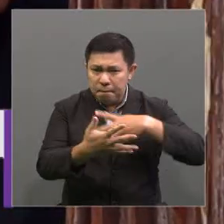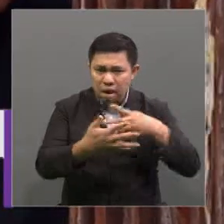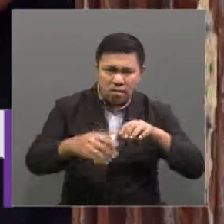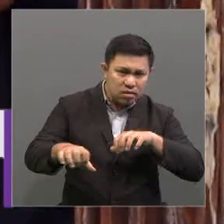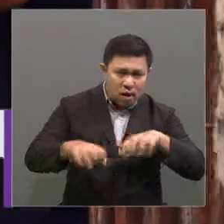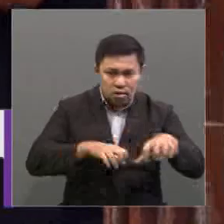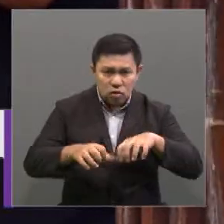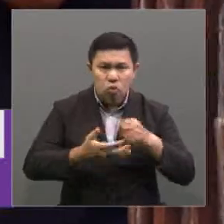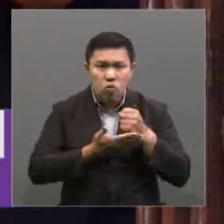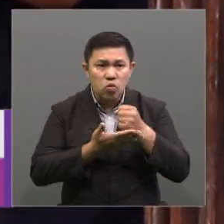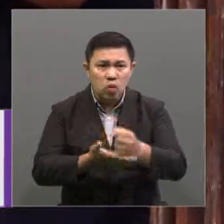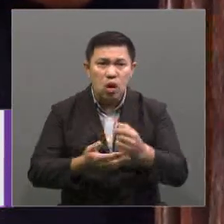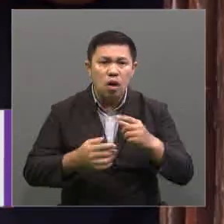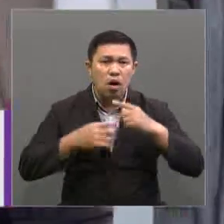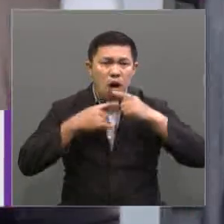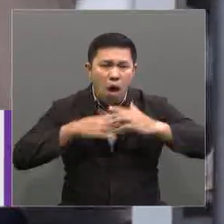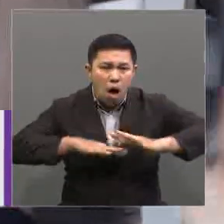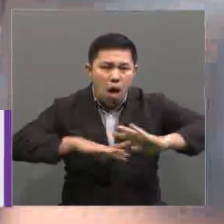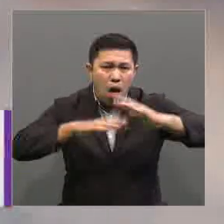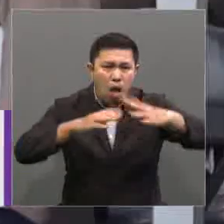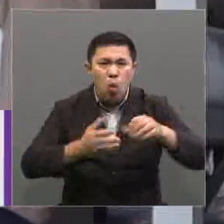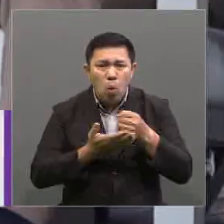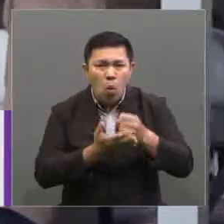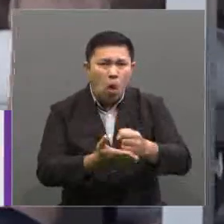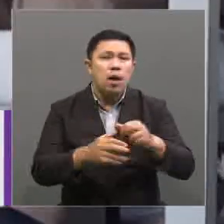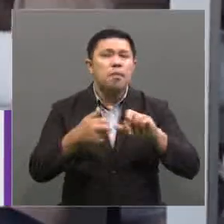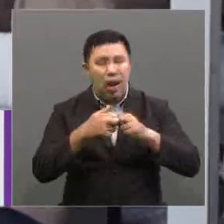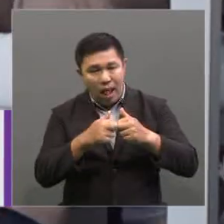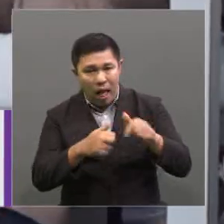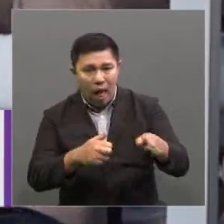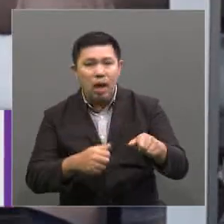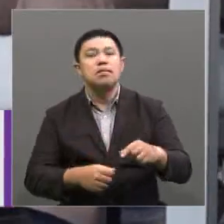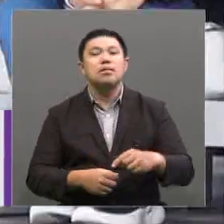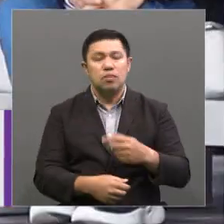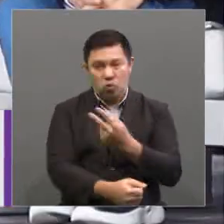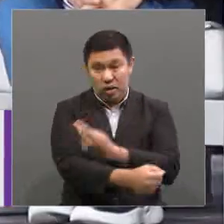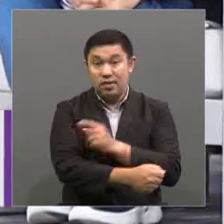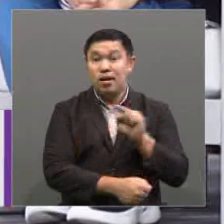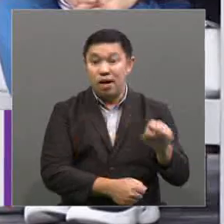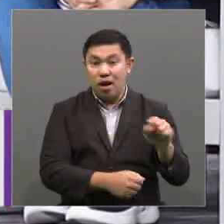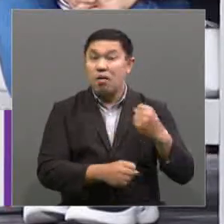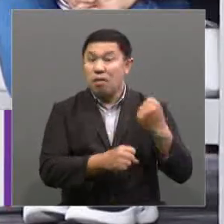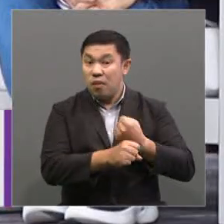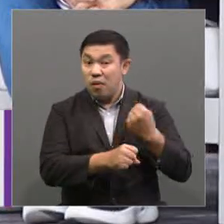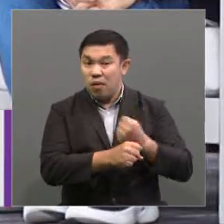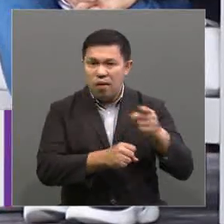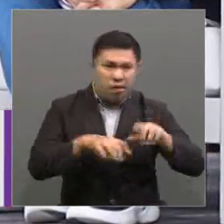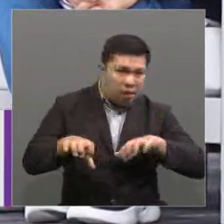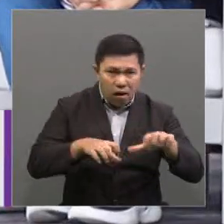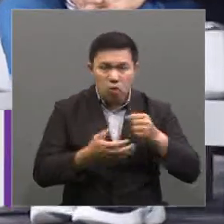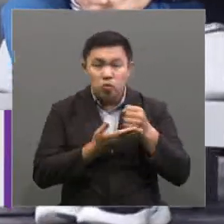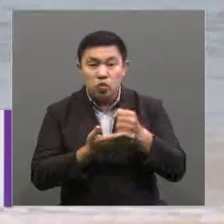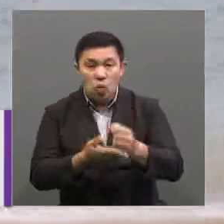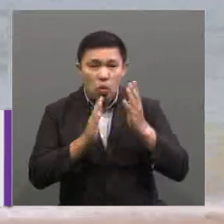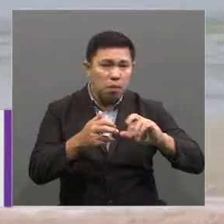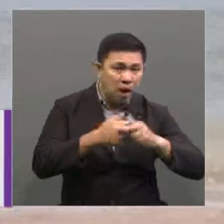หารจัดการช่วยเหลือผู้ประสบภัยทางทะเลที่ตำบลป่าตองอำเภอกระทู้จังหวัดภูเก็ตค่ะการฝึกซ้อมแผนการบริหารจัดการช่วย